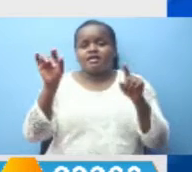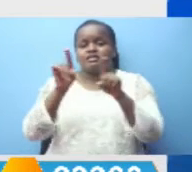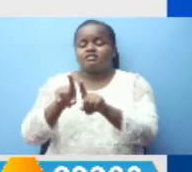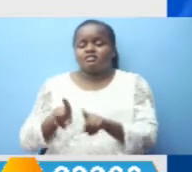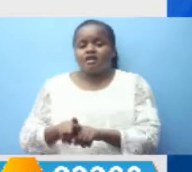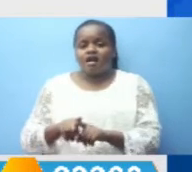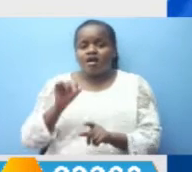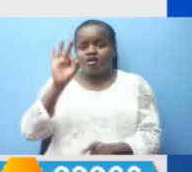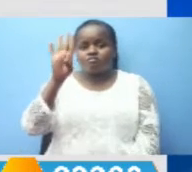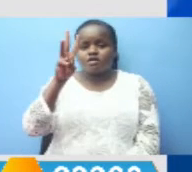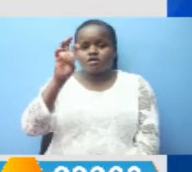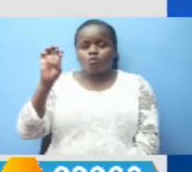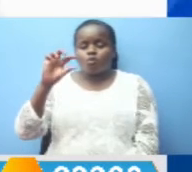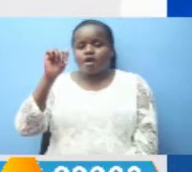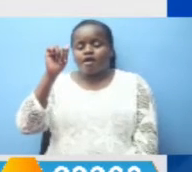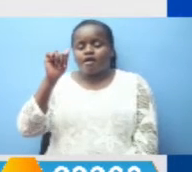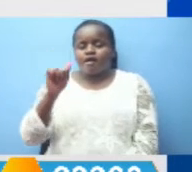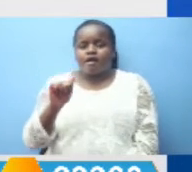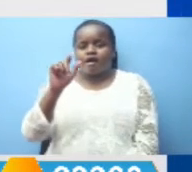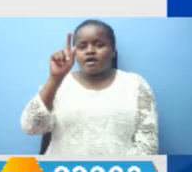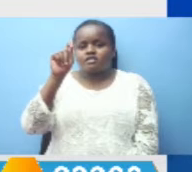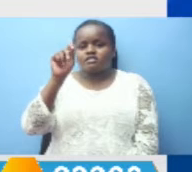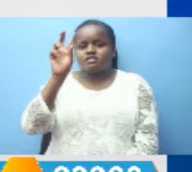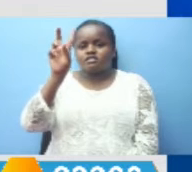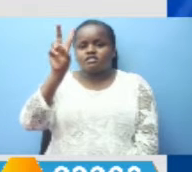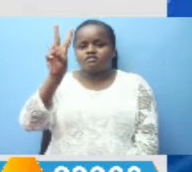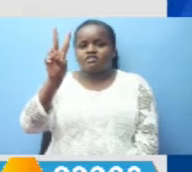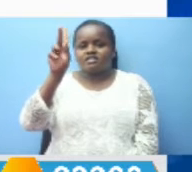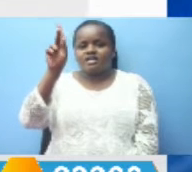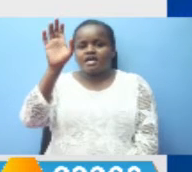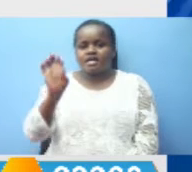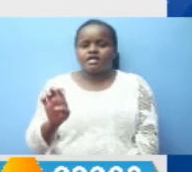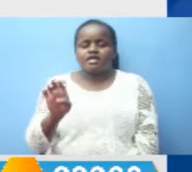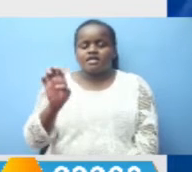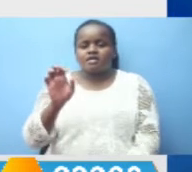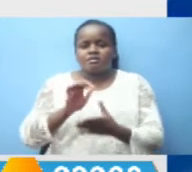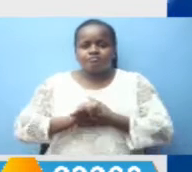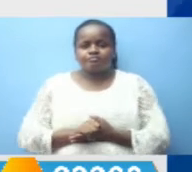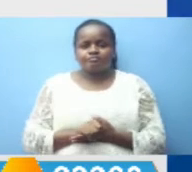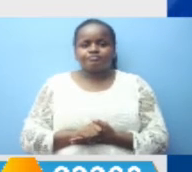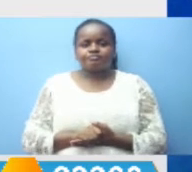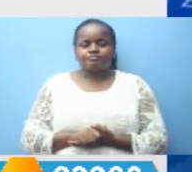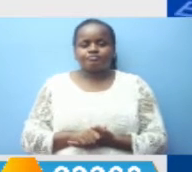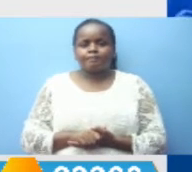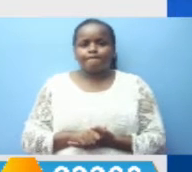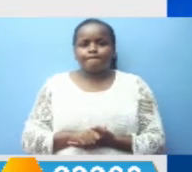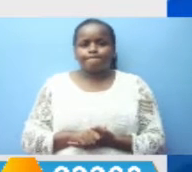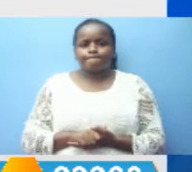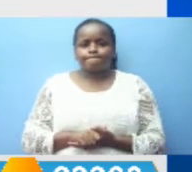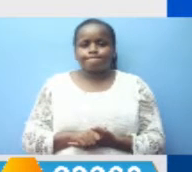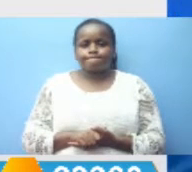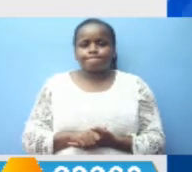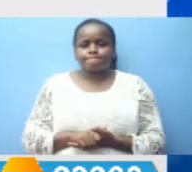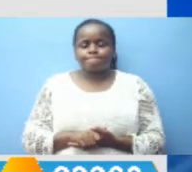wa Facebook WEEGA TV KEU kwa kijira hihi lidea waki kwa mudu wa weta Thimo eno. Ubataire Ahurithagia